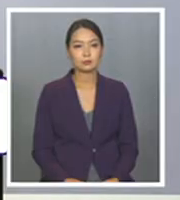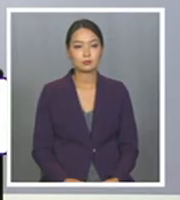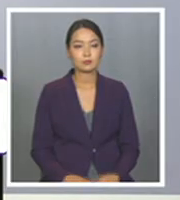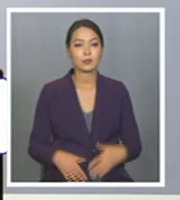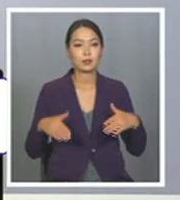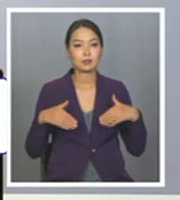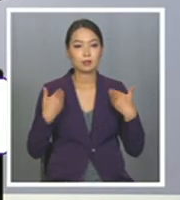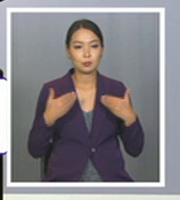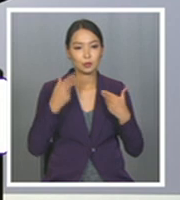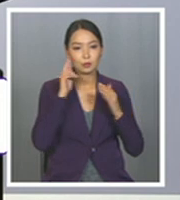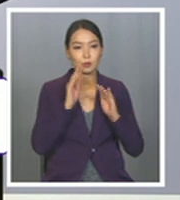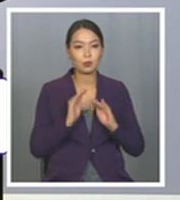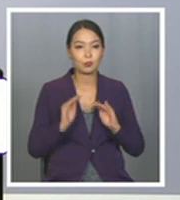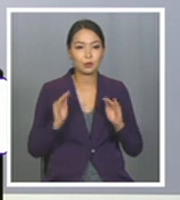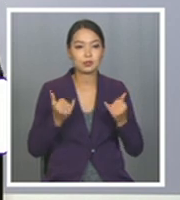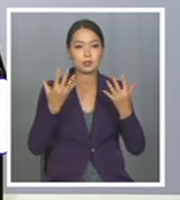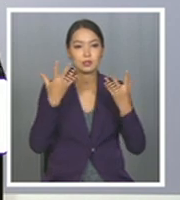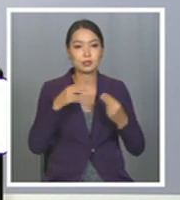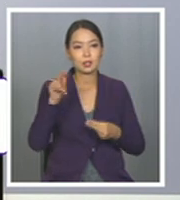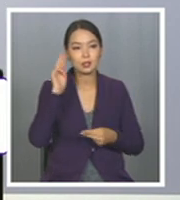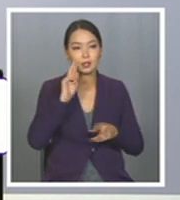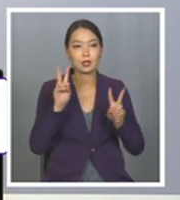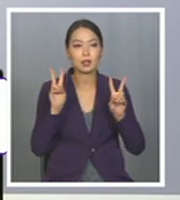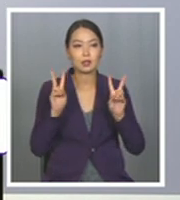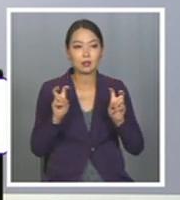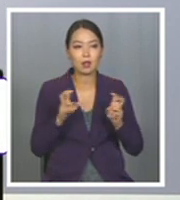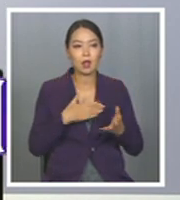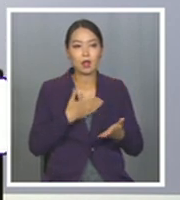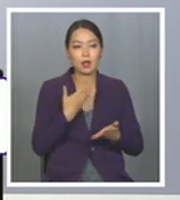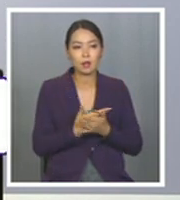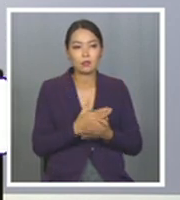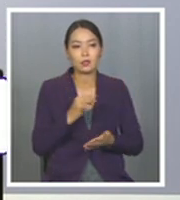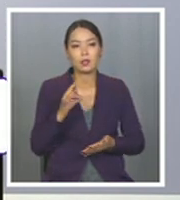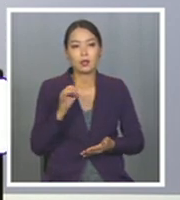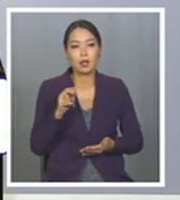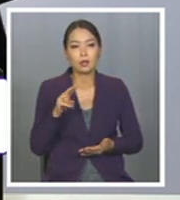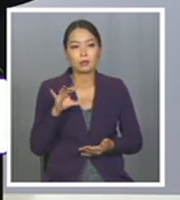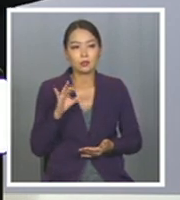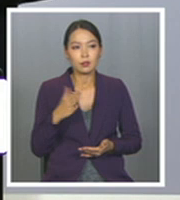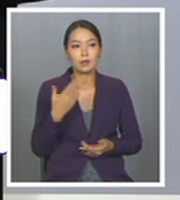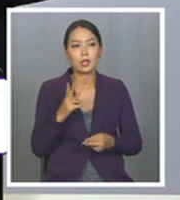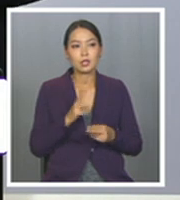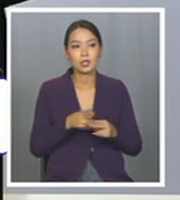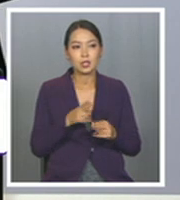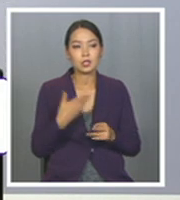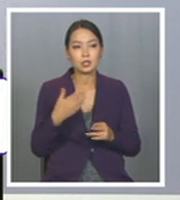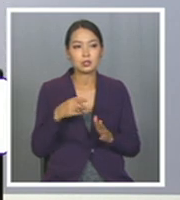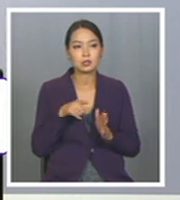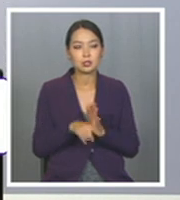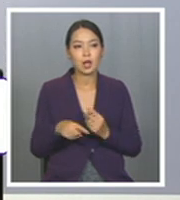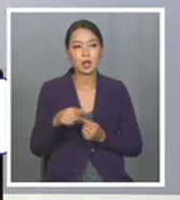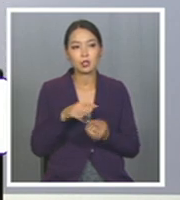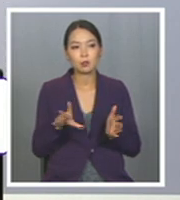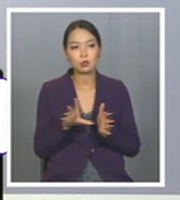Сәлеметсіздер оқушылар. Бүгінгі сабағымыздың тақырыбы активті және реактивті кедергілерден тұратын айнымалы тоқтың